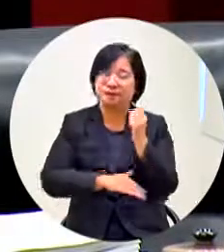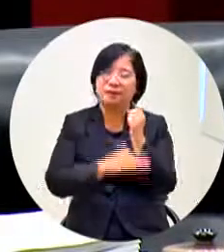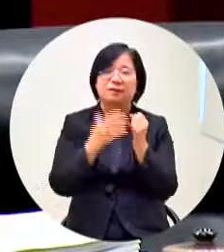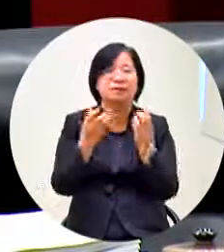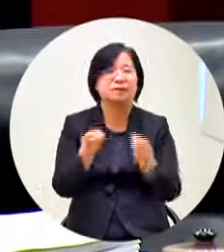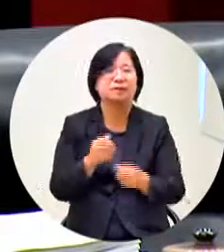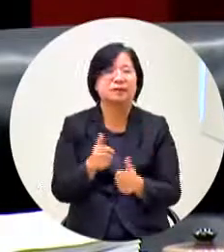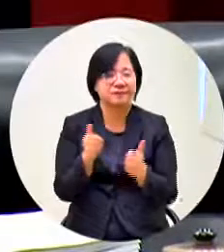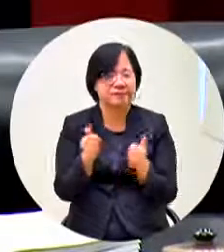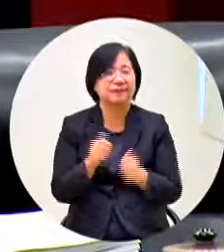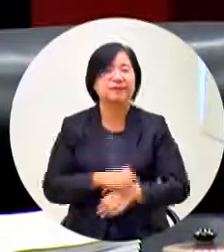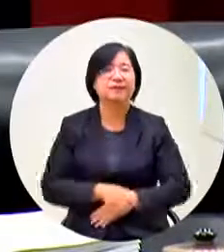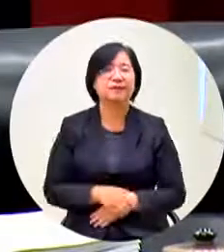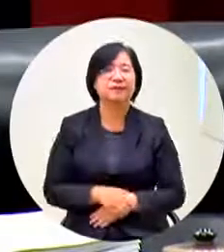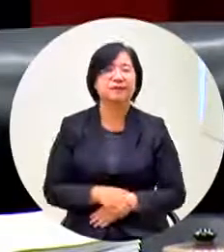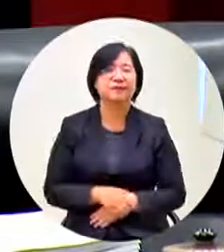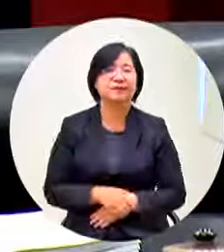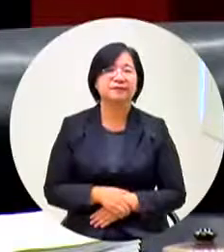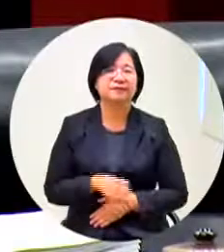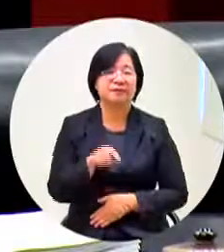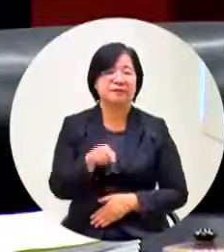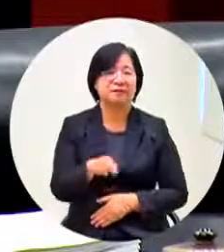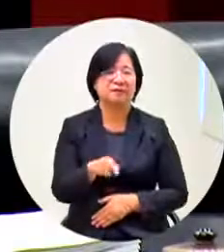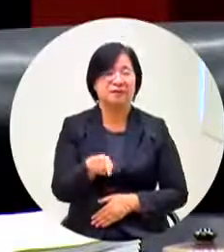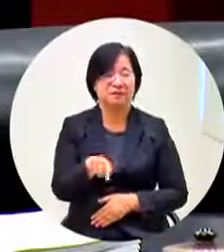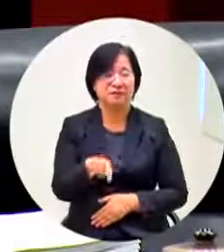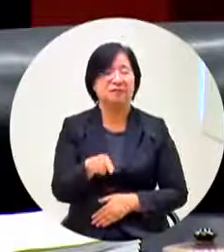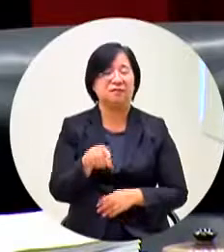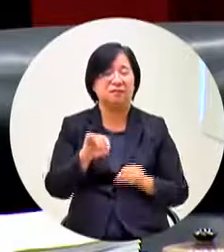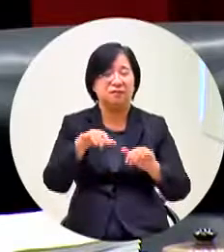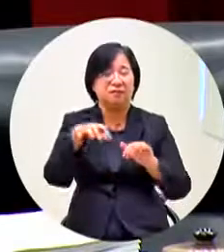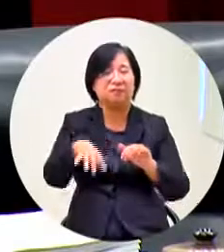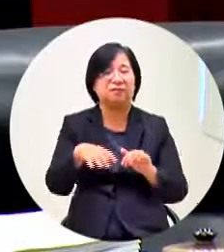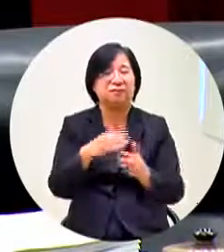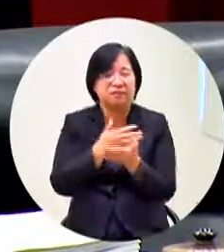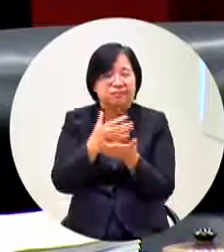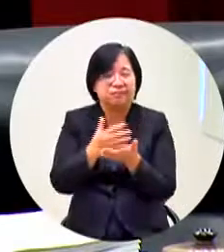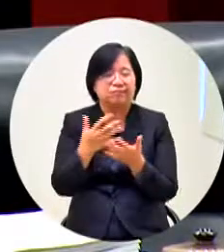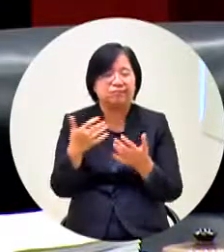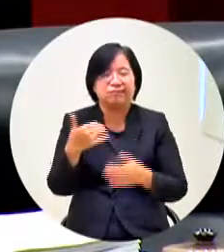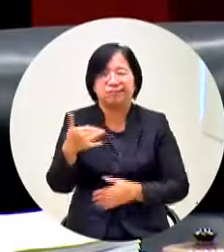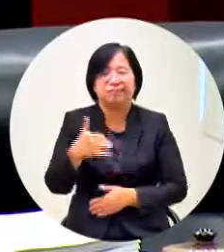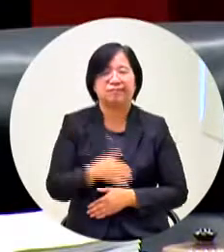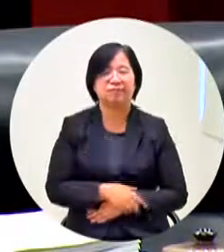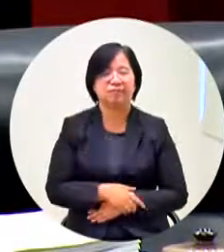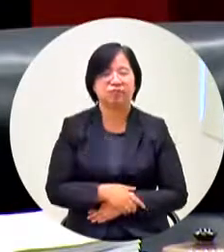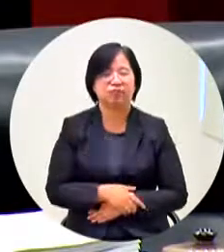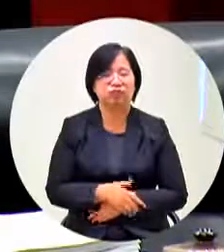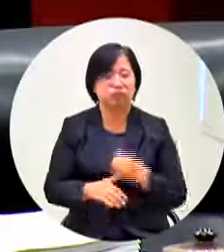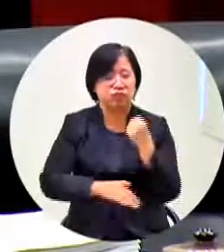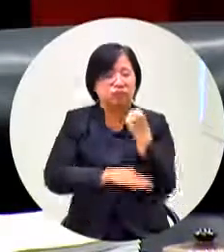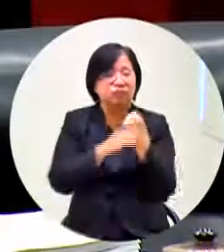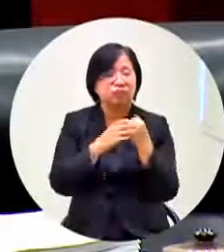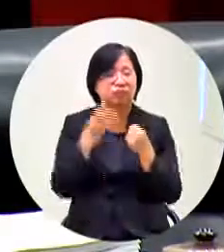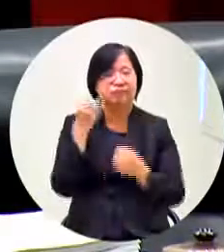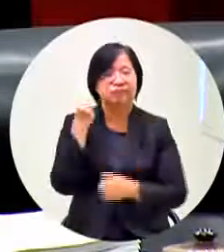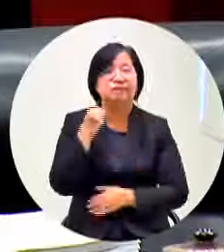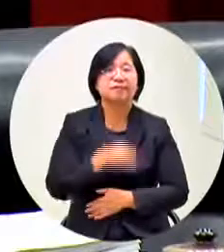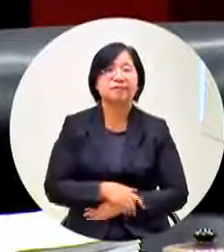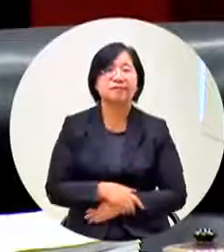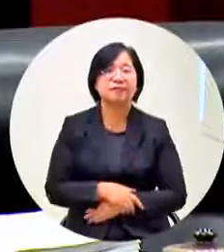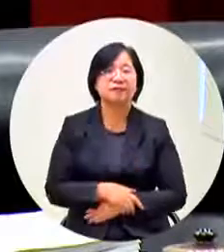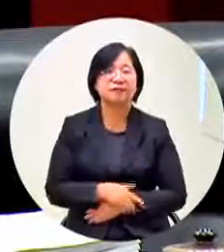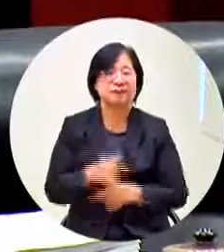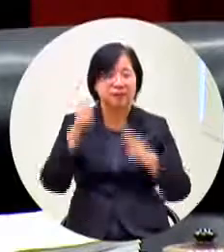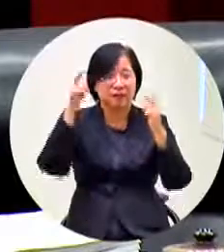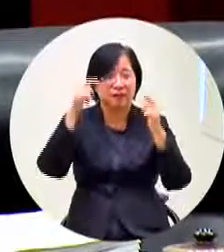啦。那但是问题是这个地方没有处理到，所以这边也持续在淹啊，所以拜托一下高南公路1616